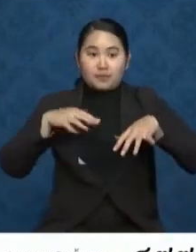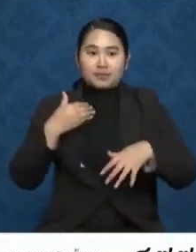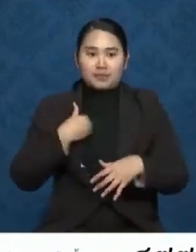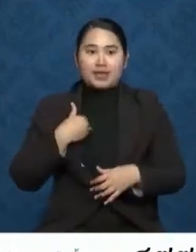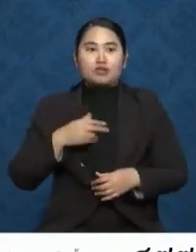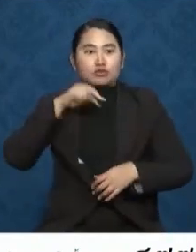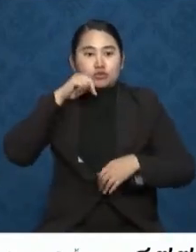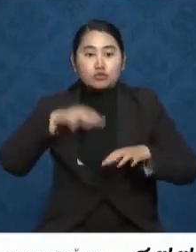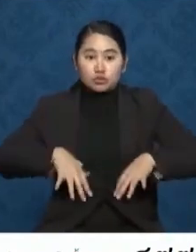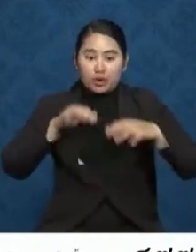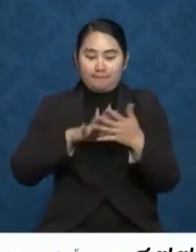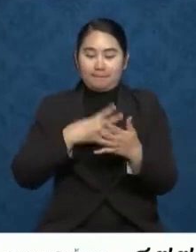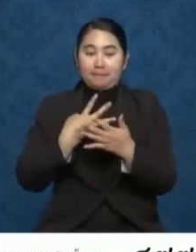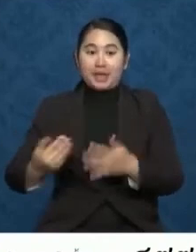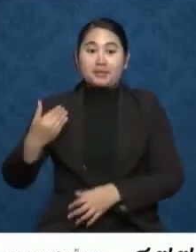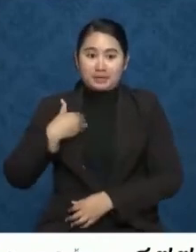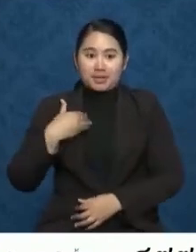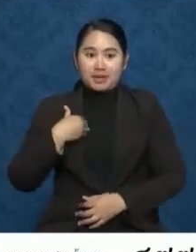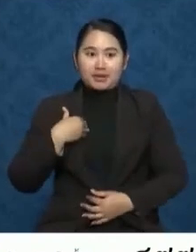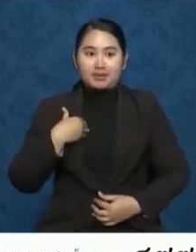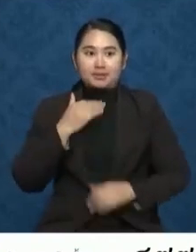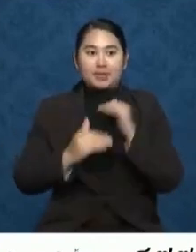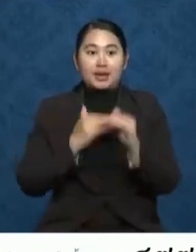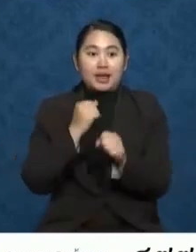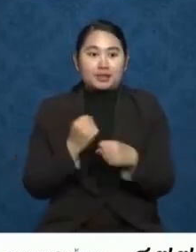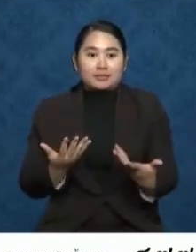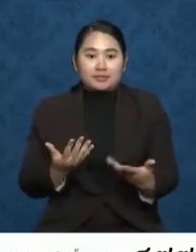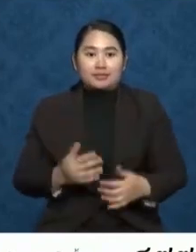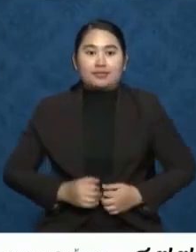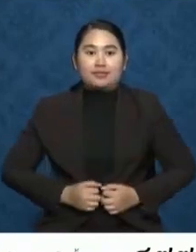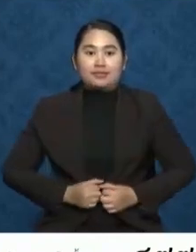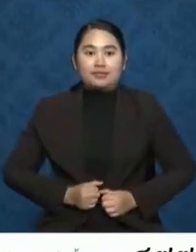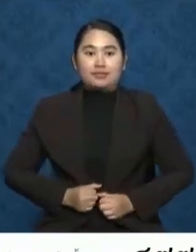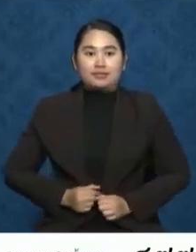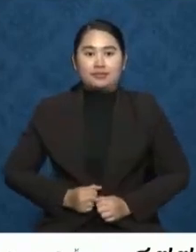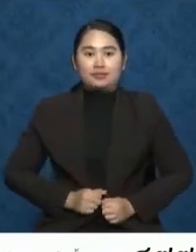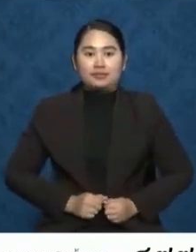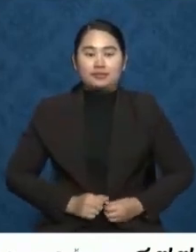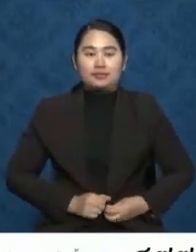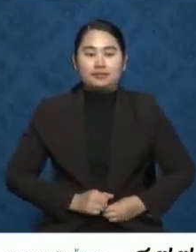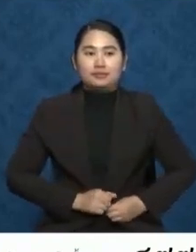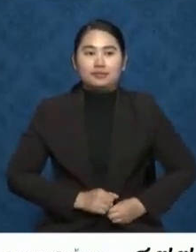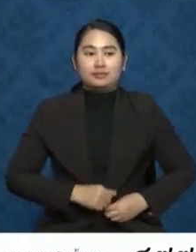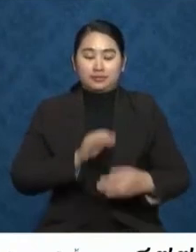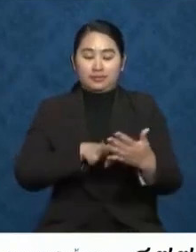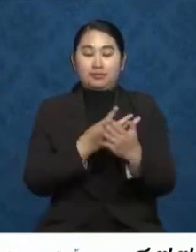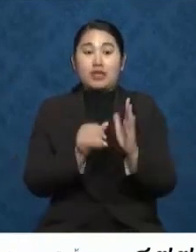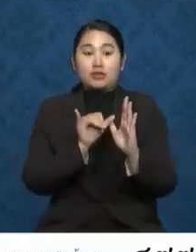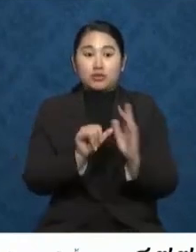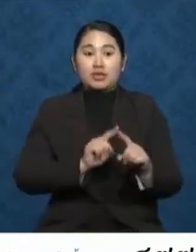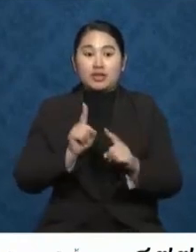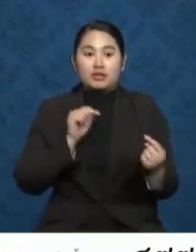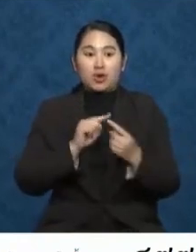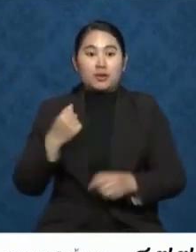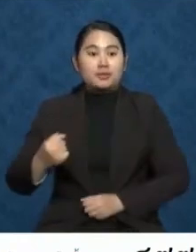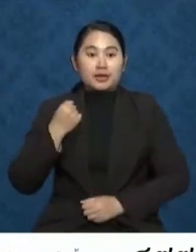ะท่วมยังมีแผนรับมือดีหรือไม่และจะดีเพียงใดท่านประธานครับผมยังอยู่ในยุทธศาสตร์ที่1ด้านความมั่นคง